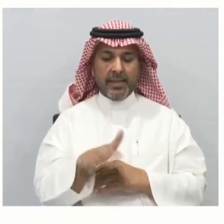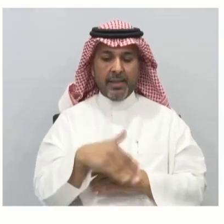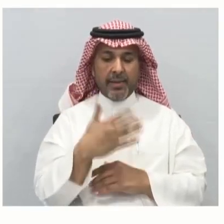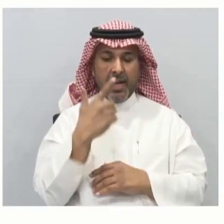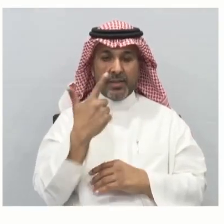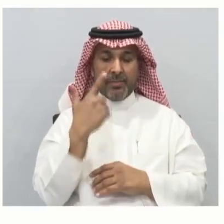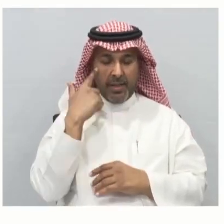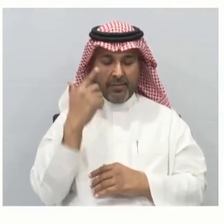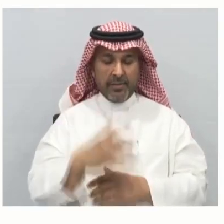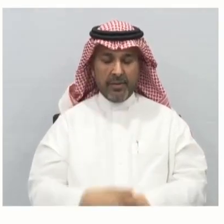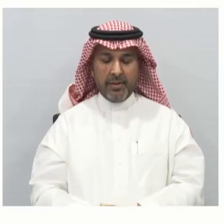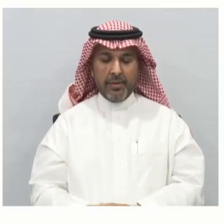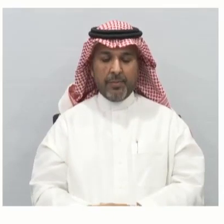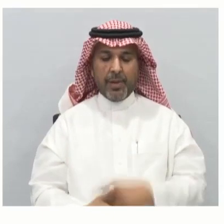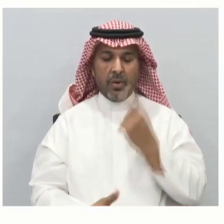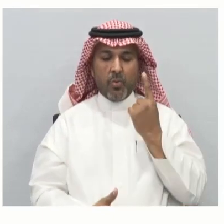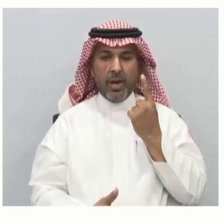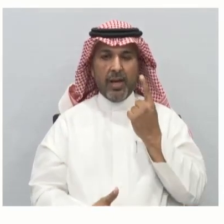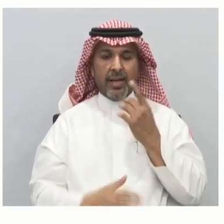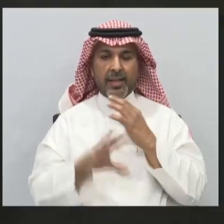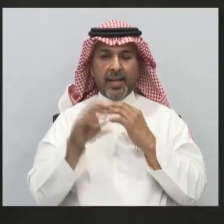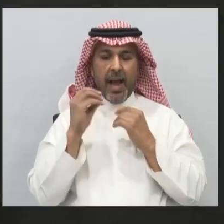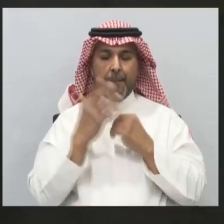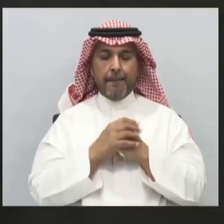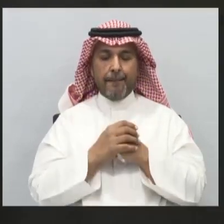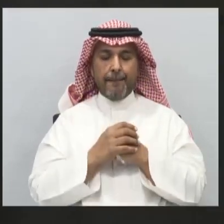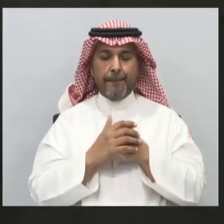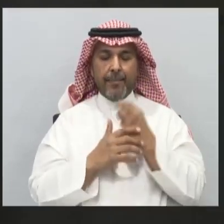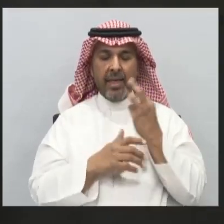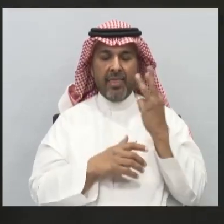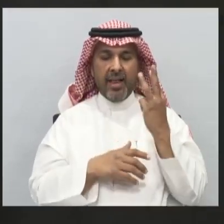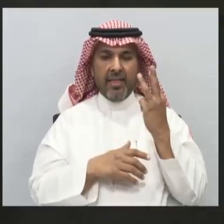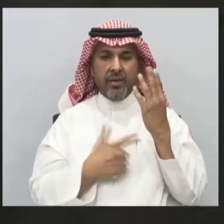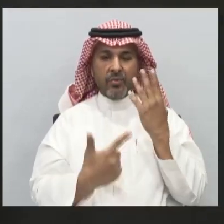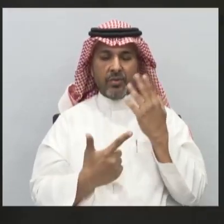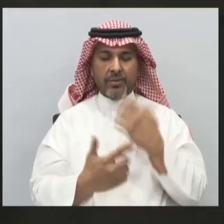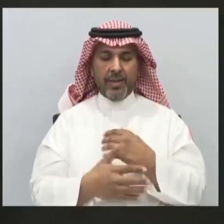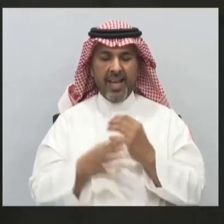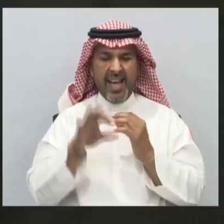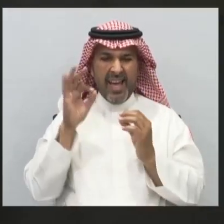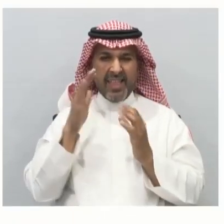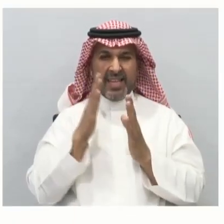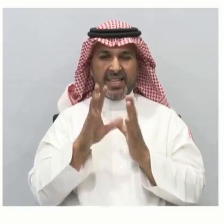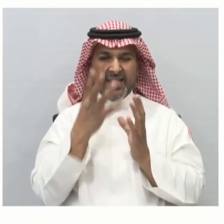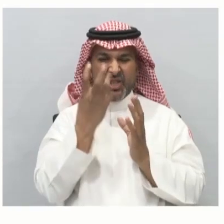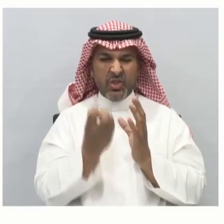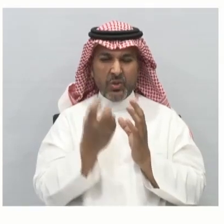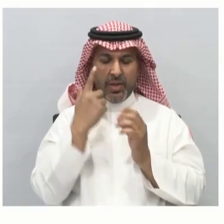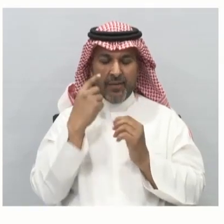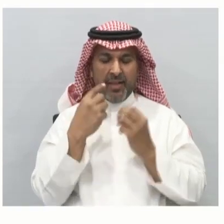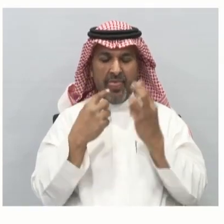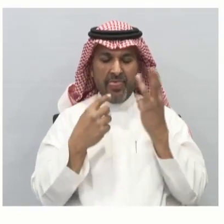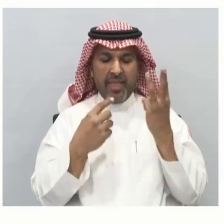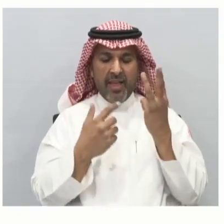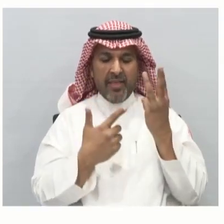خمسه تبقى عندي الشكل السادس ما اخذته كامل اخذت من السبعه